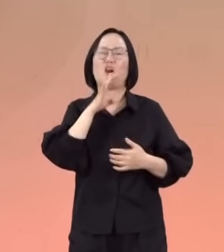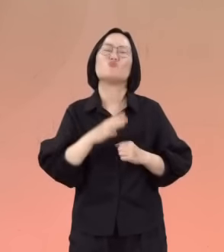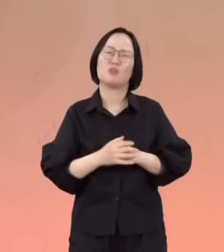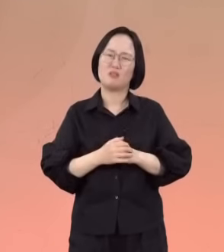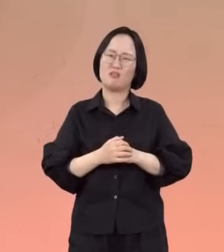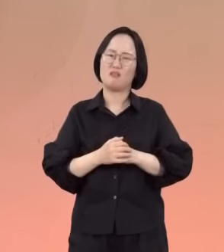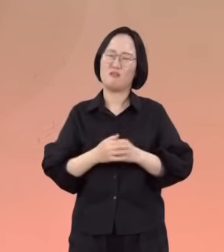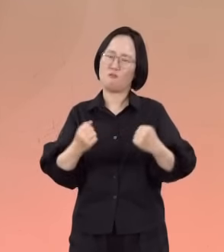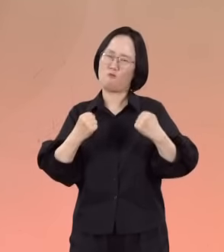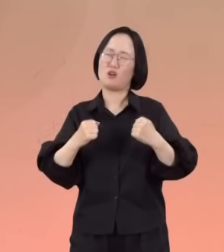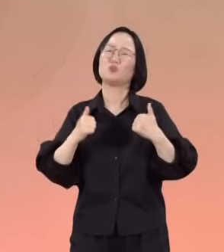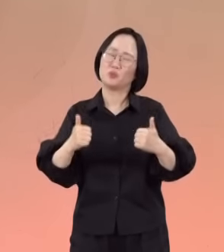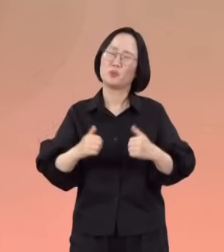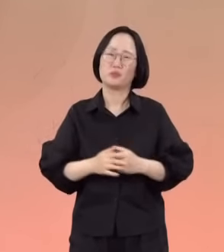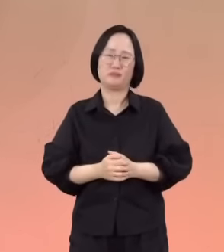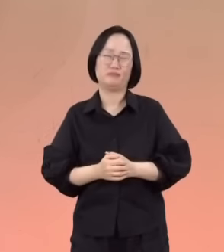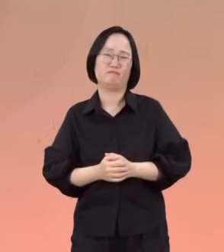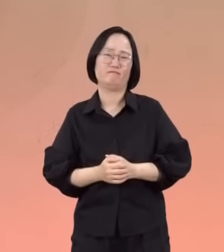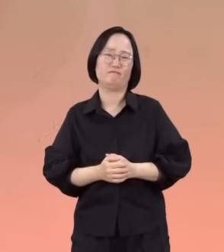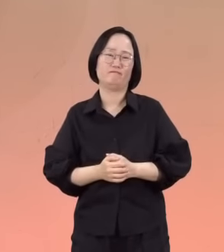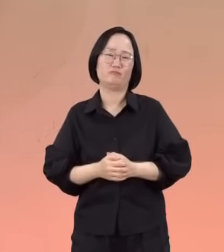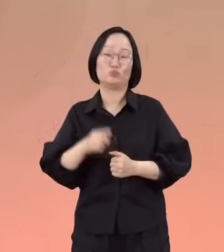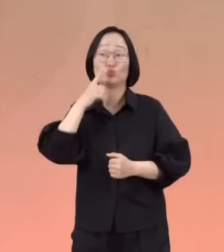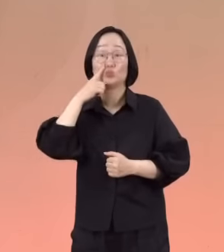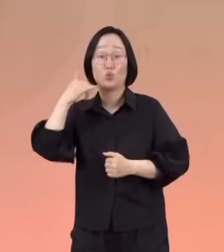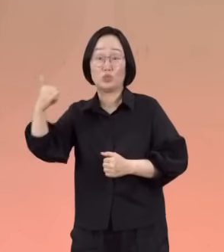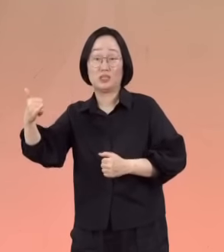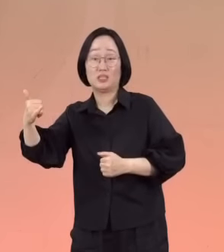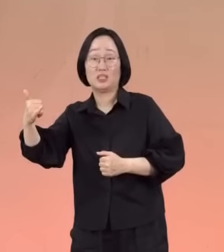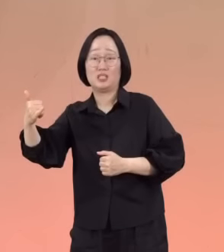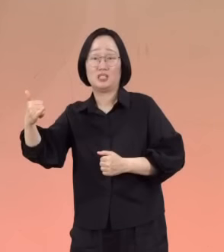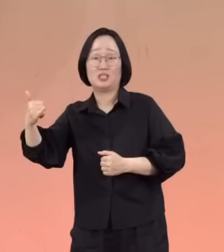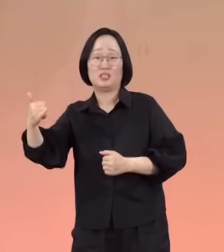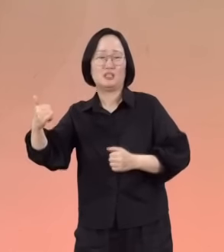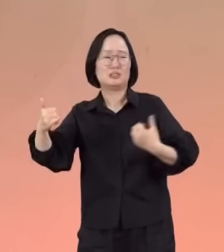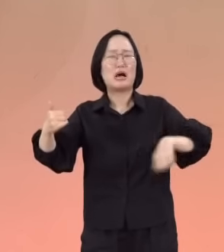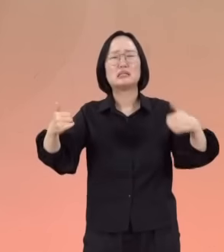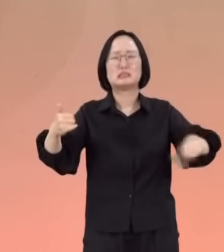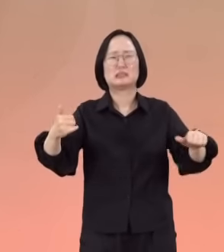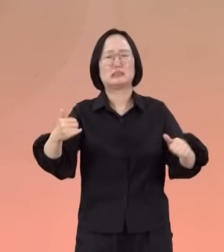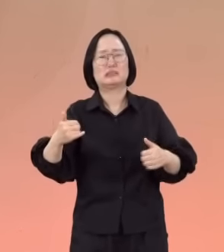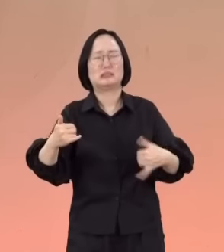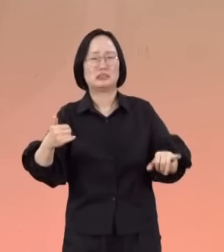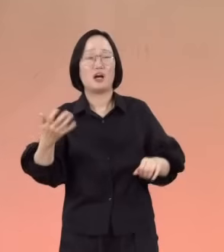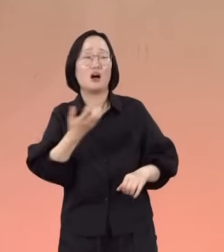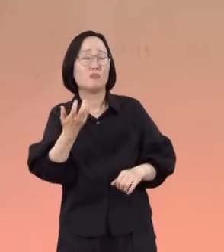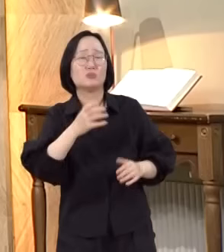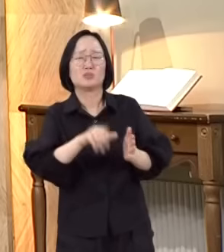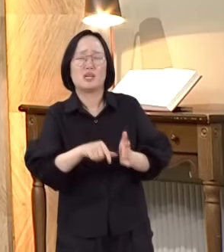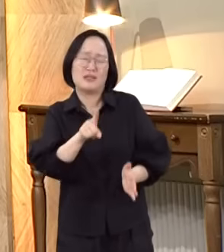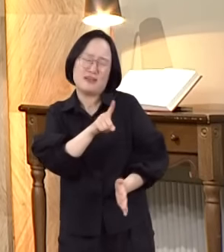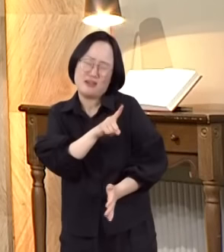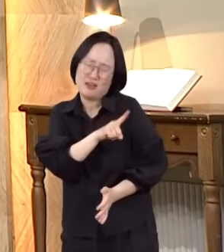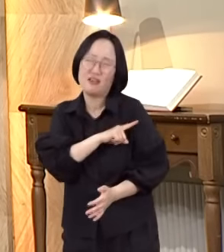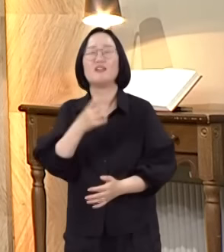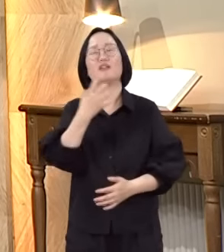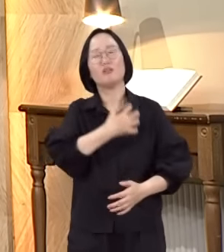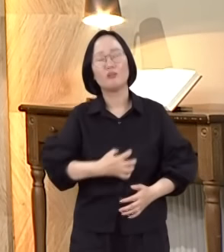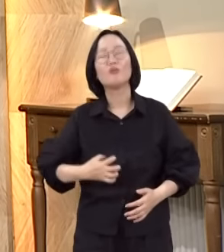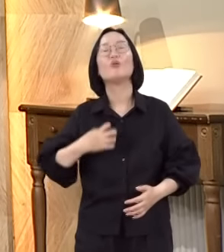염려한다는 유명한 얘기가 있거든요 그래서 우리가 효도 하려면 아프지 말아야 돼요